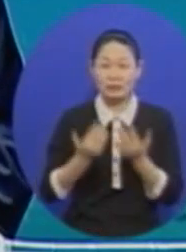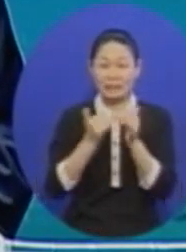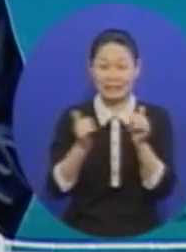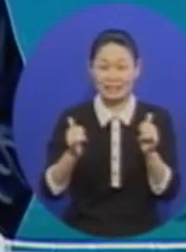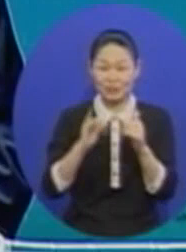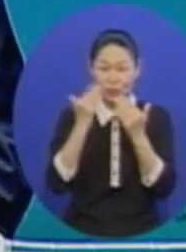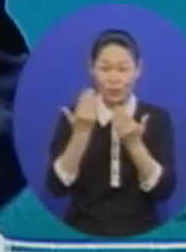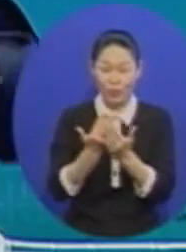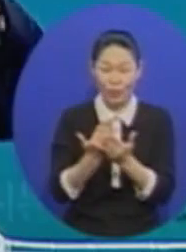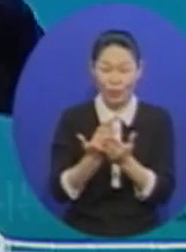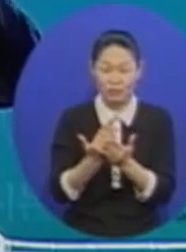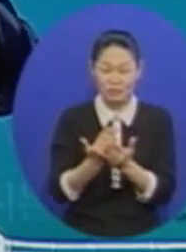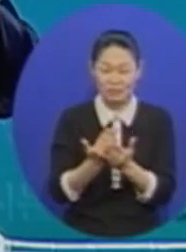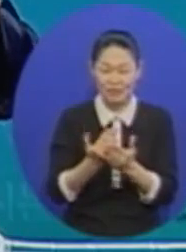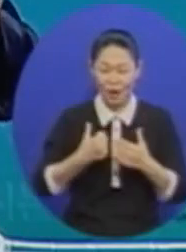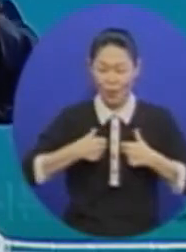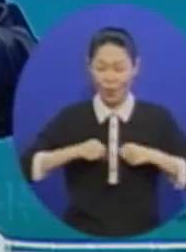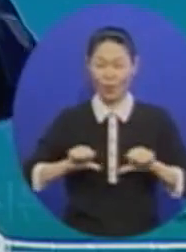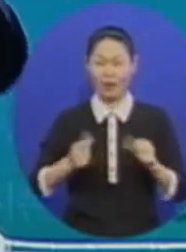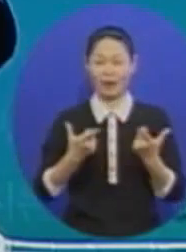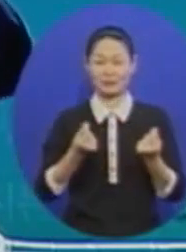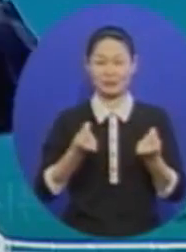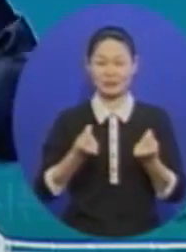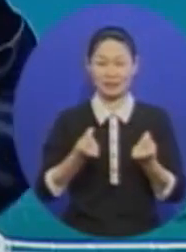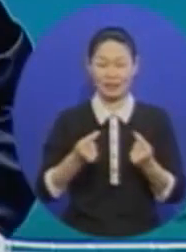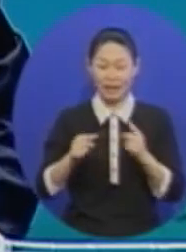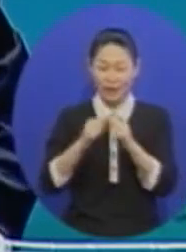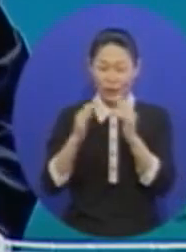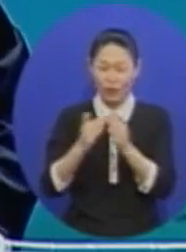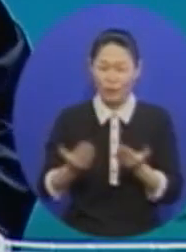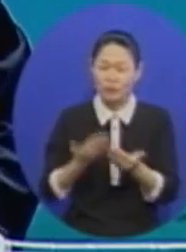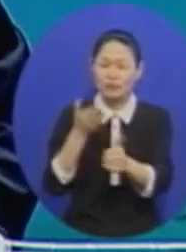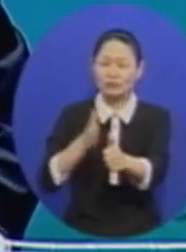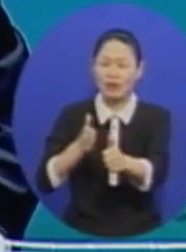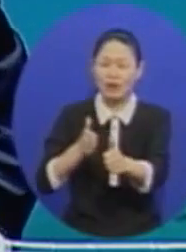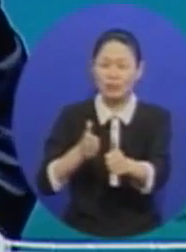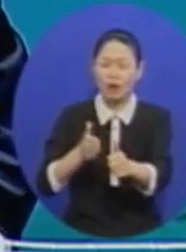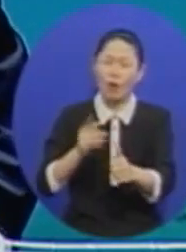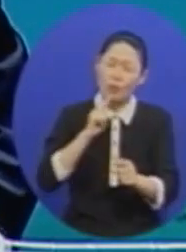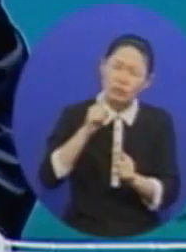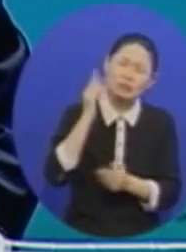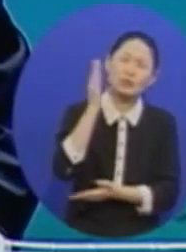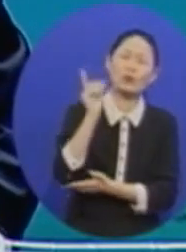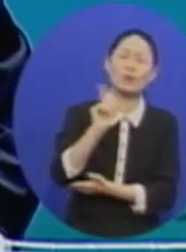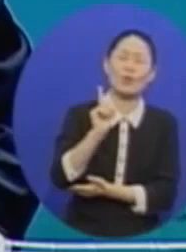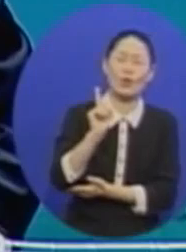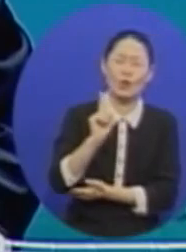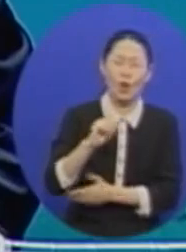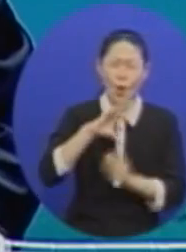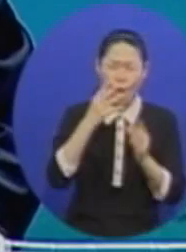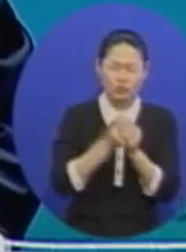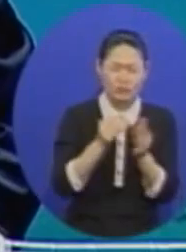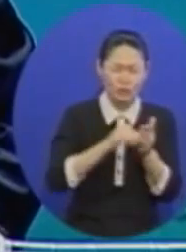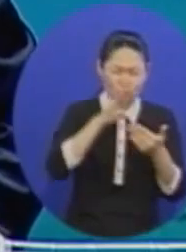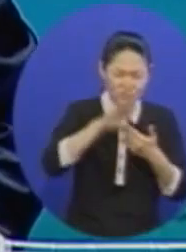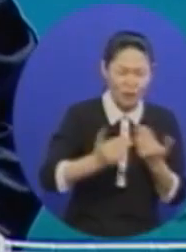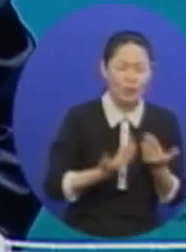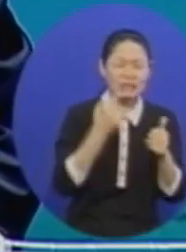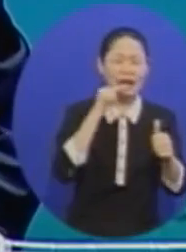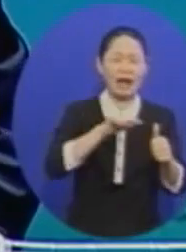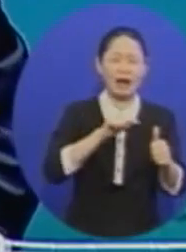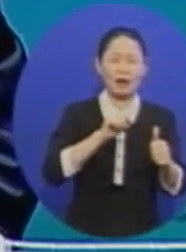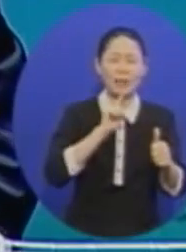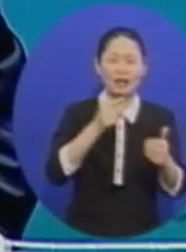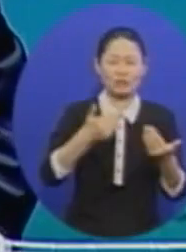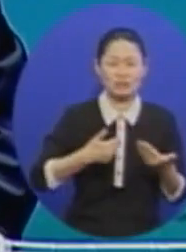어려움이 생깁니다 교회 전 봉사 해주세요 아 이 목사의 설교 하셨잖아요 온전케 하고 난다 며 먼저 봉사하라 고 봉사